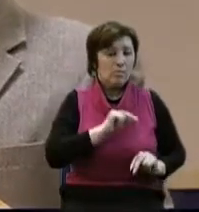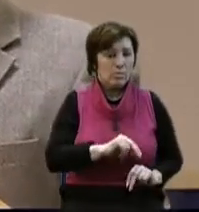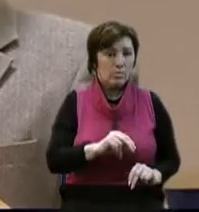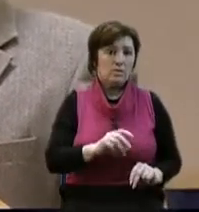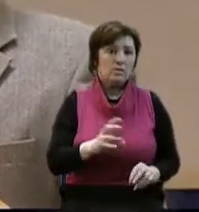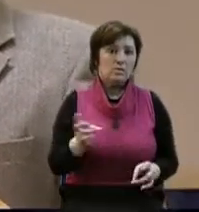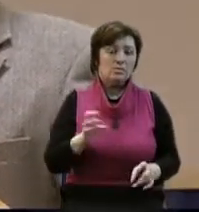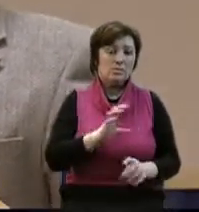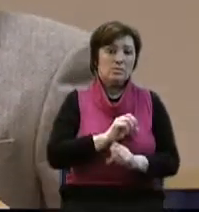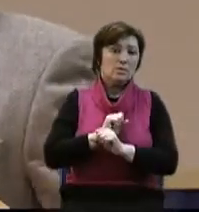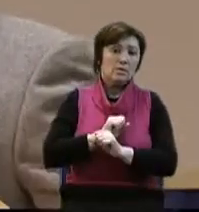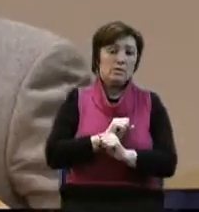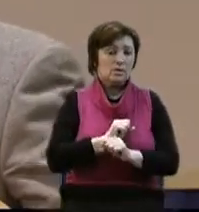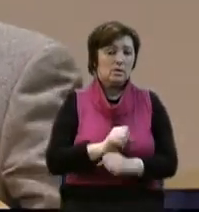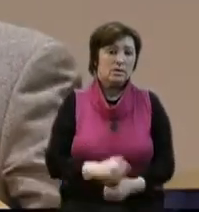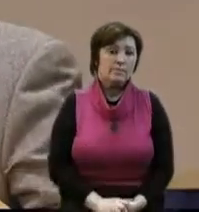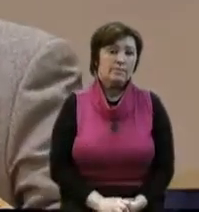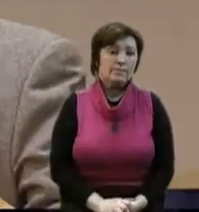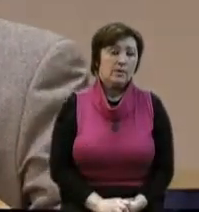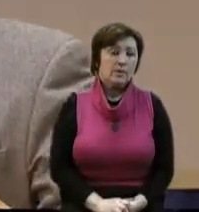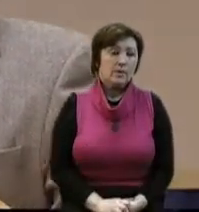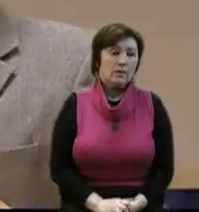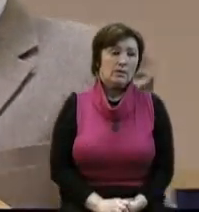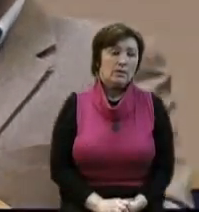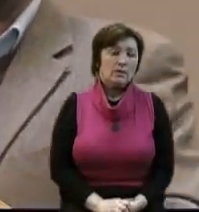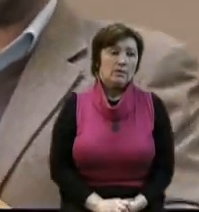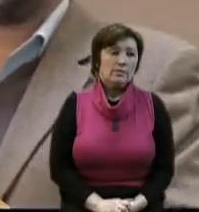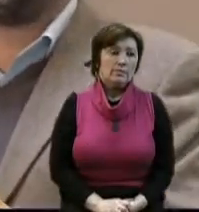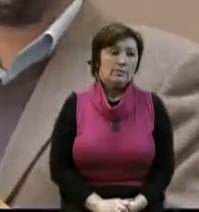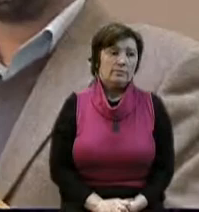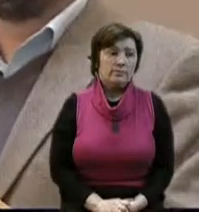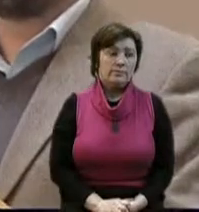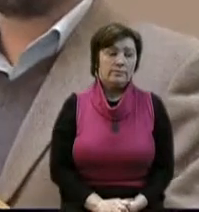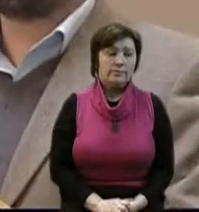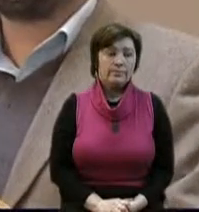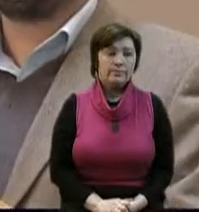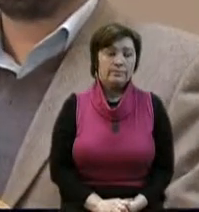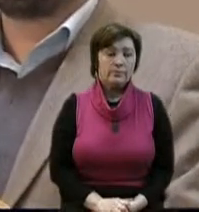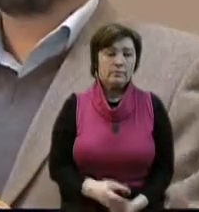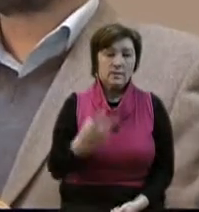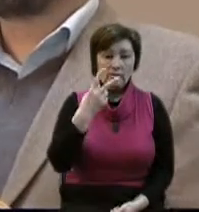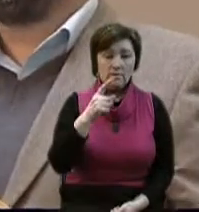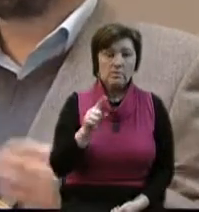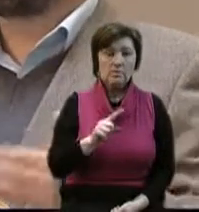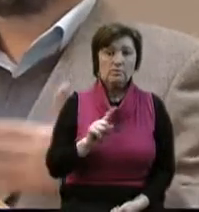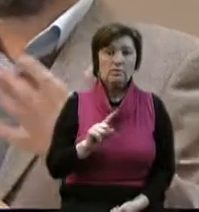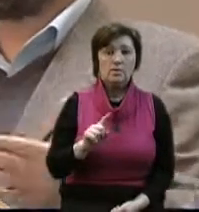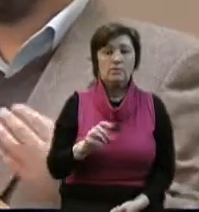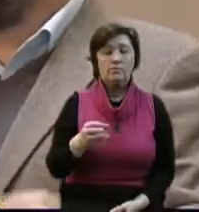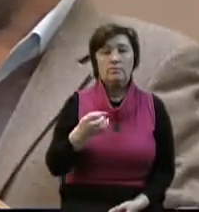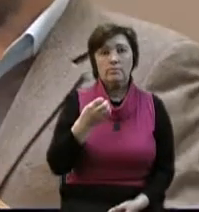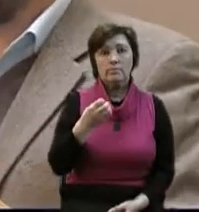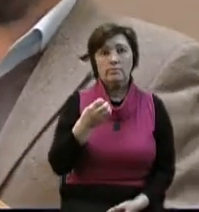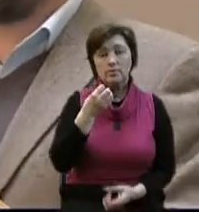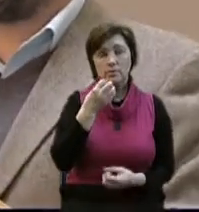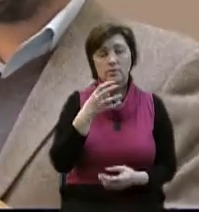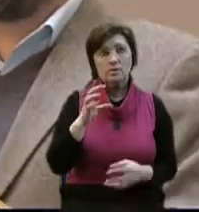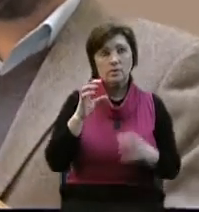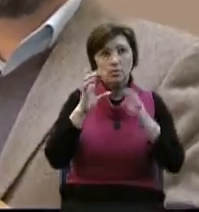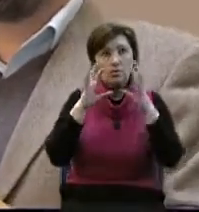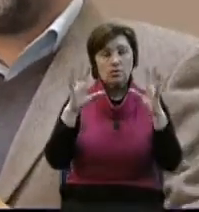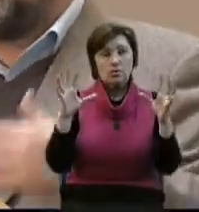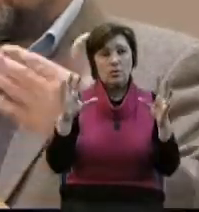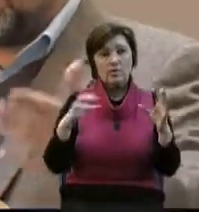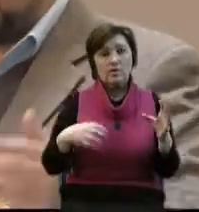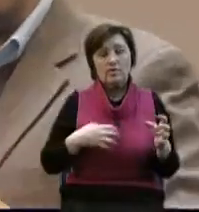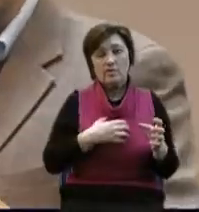отдыха. И мы видим в этом, или по крайней мере, мы можем замечать в этом не только такое духовное преимущество